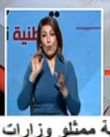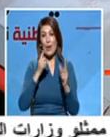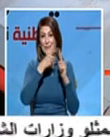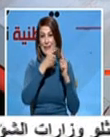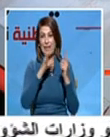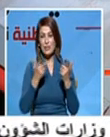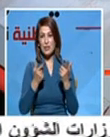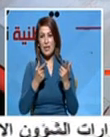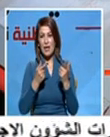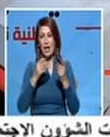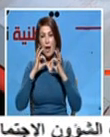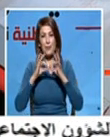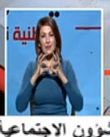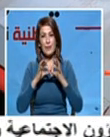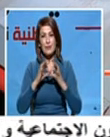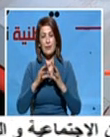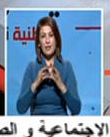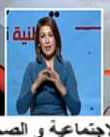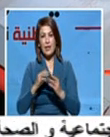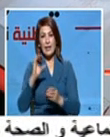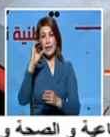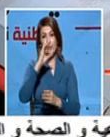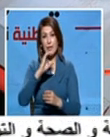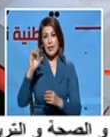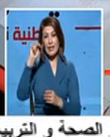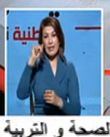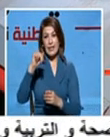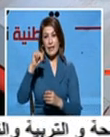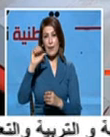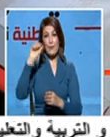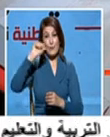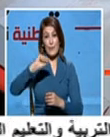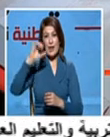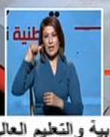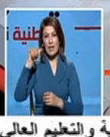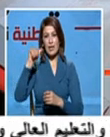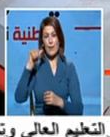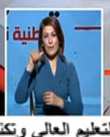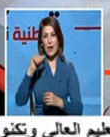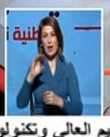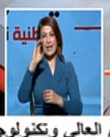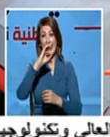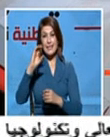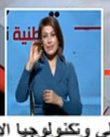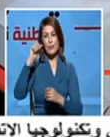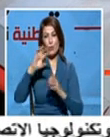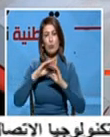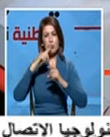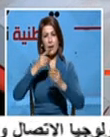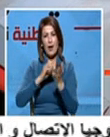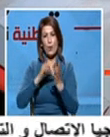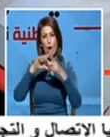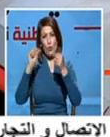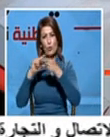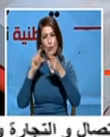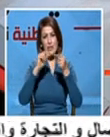الأخ نتاع الصندوق القومي للتأمين على المرض، التأمين على المرض، نلقاو زاد حلول فيما